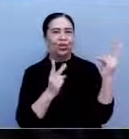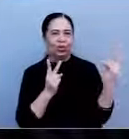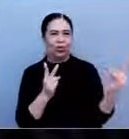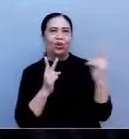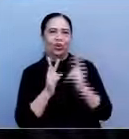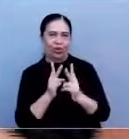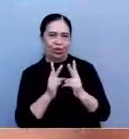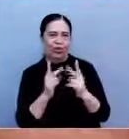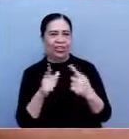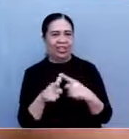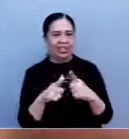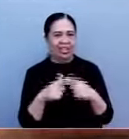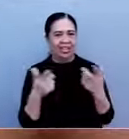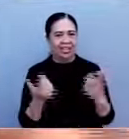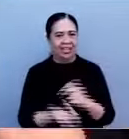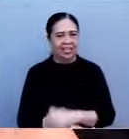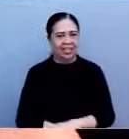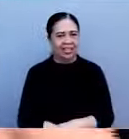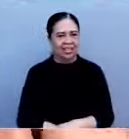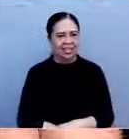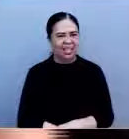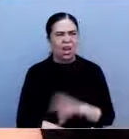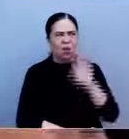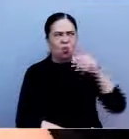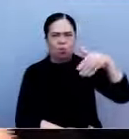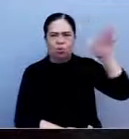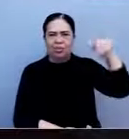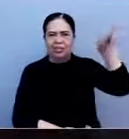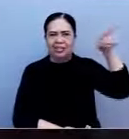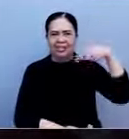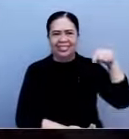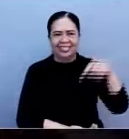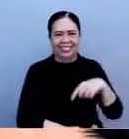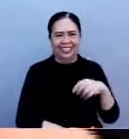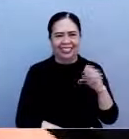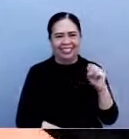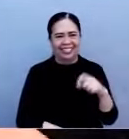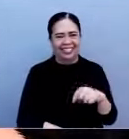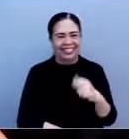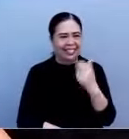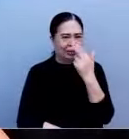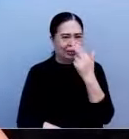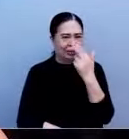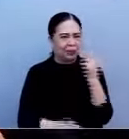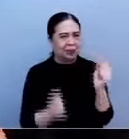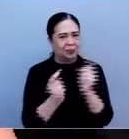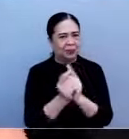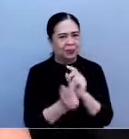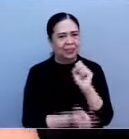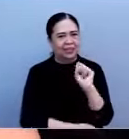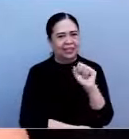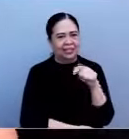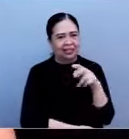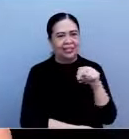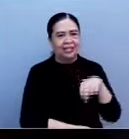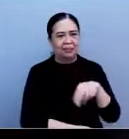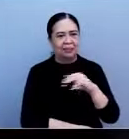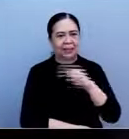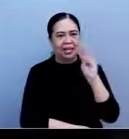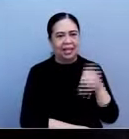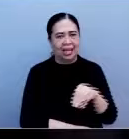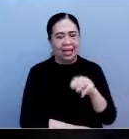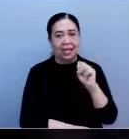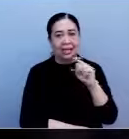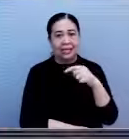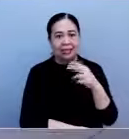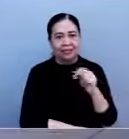And tapos, yun na nga, huwag niya isali si Steven. Tapos, dito na namin nakilala si Steven sa Manila. Si Steven, kamukha si